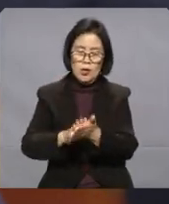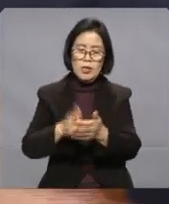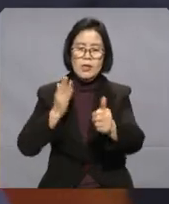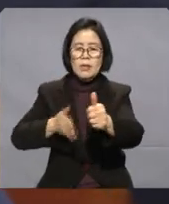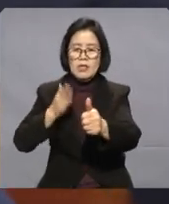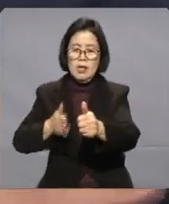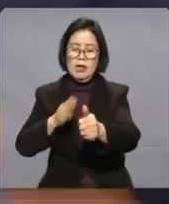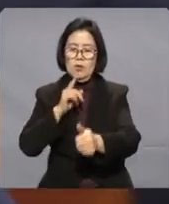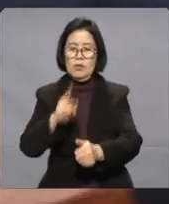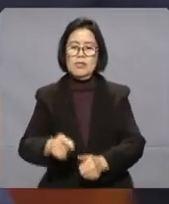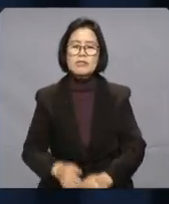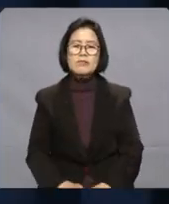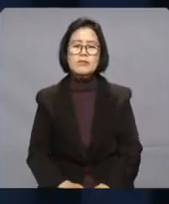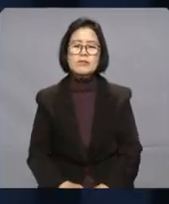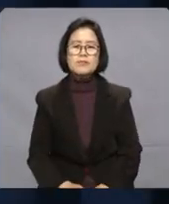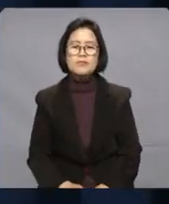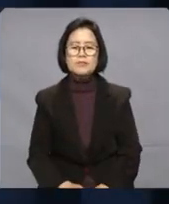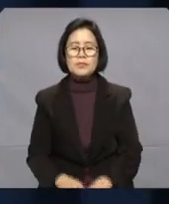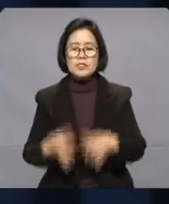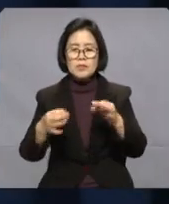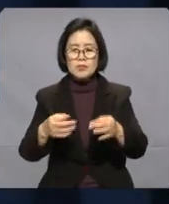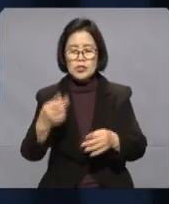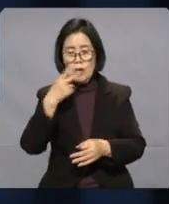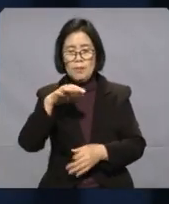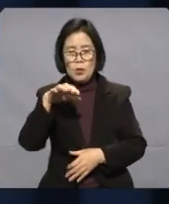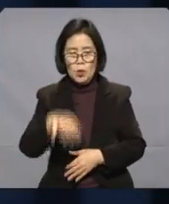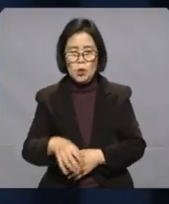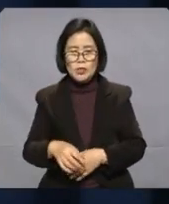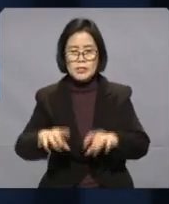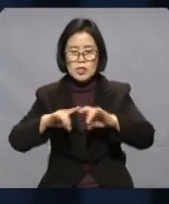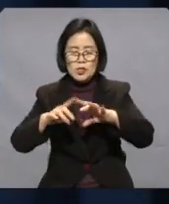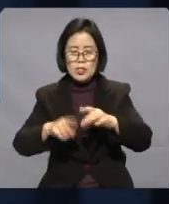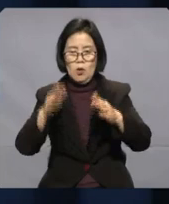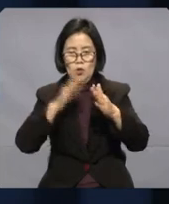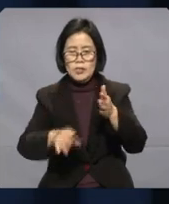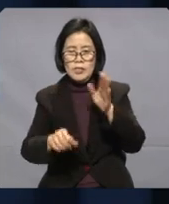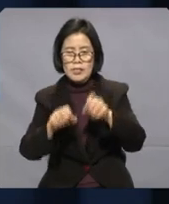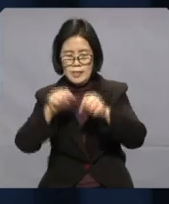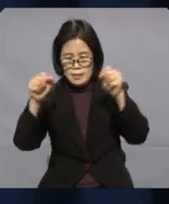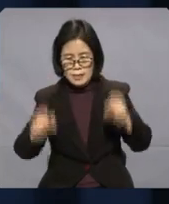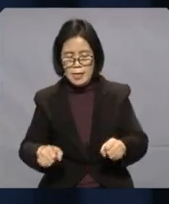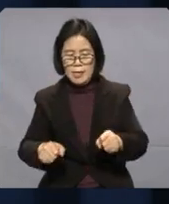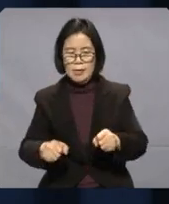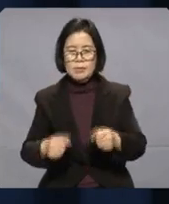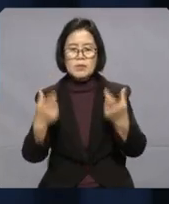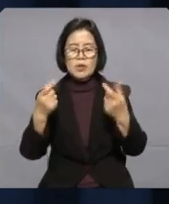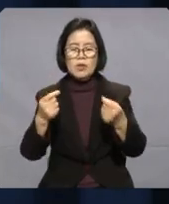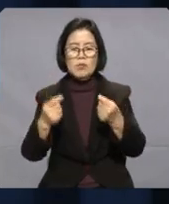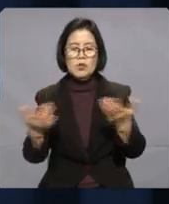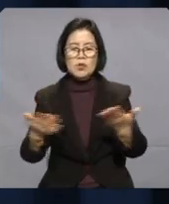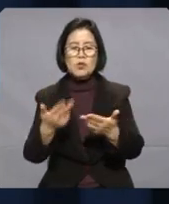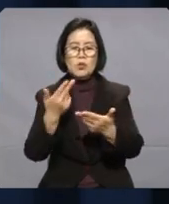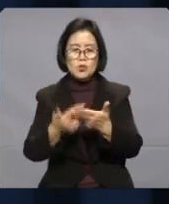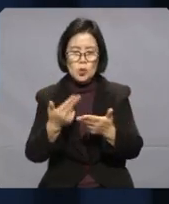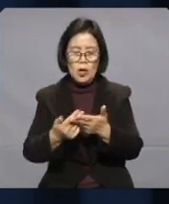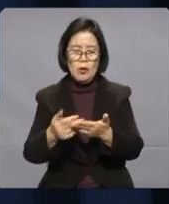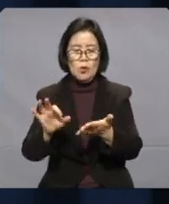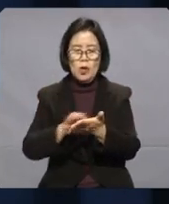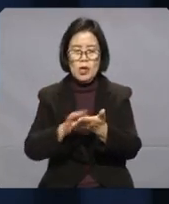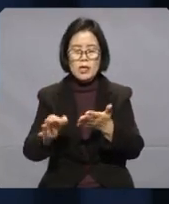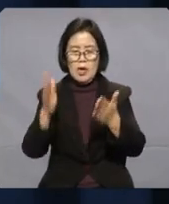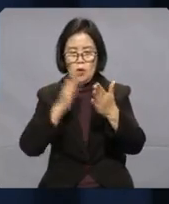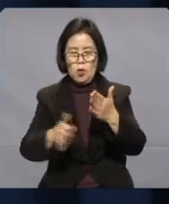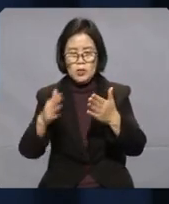주문했습니다 금융감독원 전자공시시스템인 다트처럼 노동조합